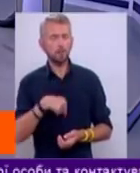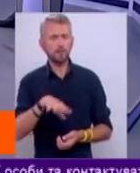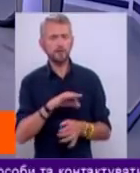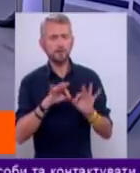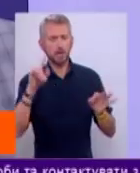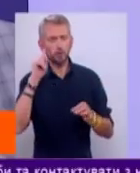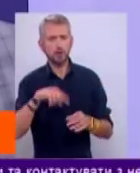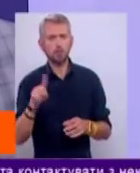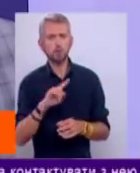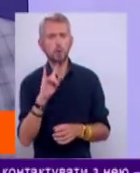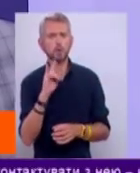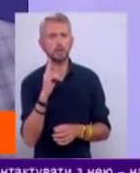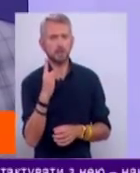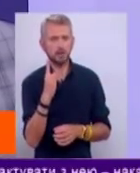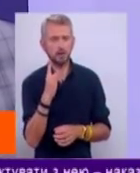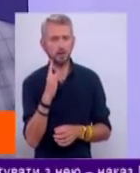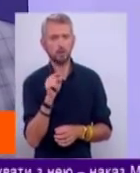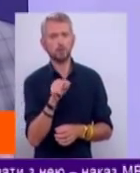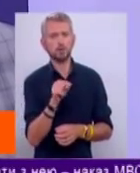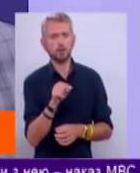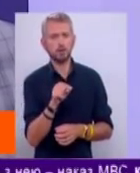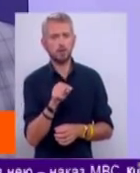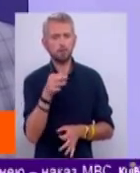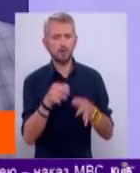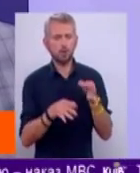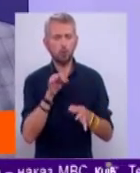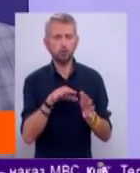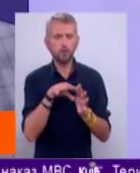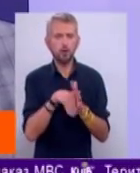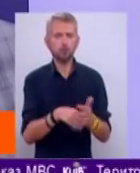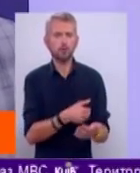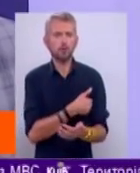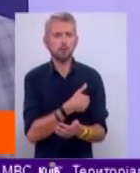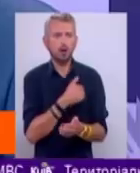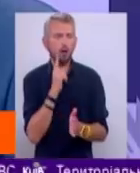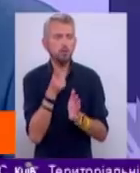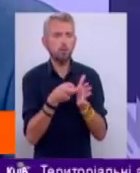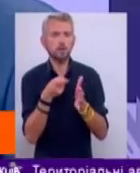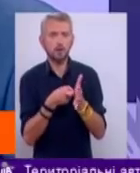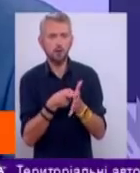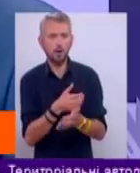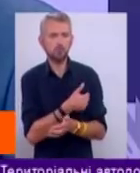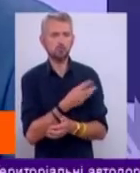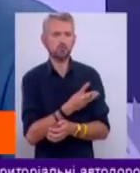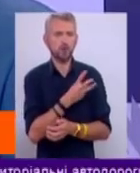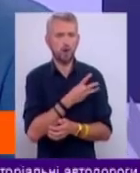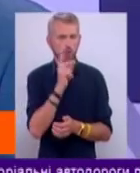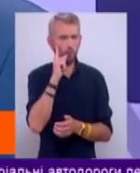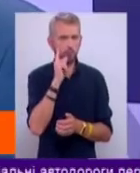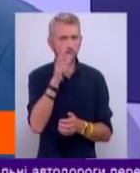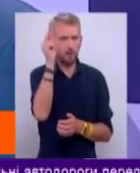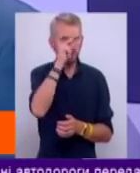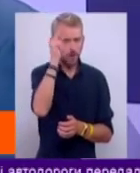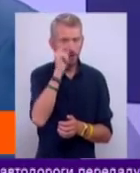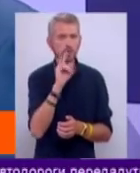прекрасно знаємо, що дитина, в них природою заложено жага до пізнання, жага до навчання. Тобто дитина хоче пізнавати цей